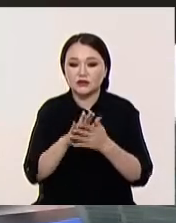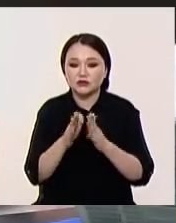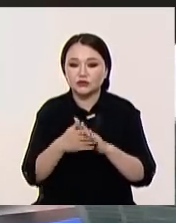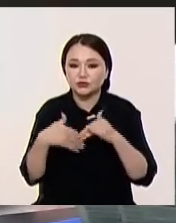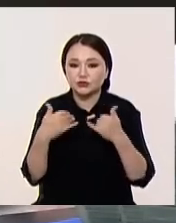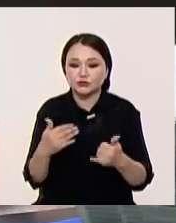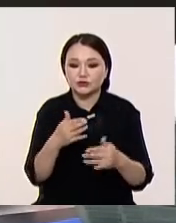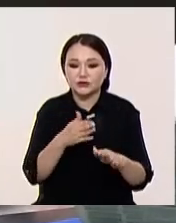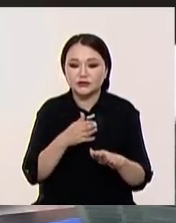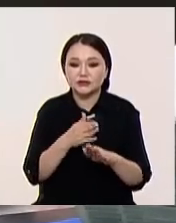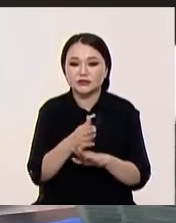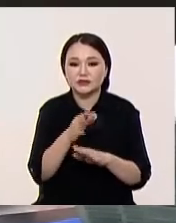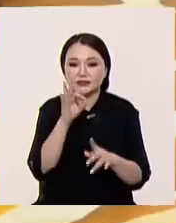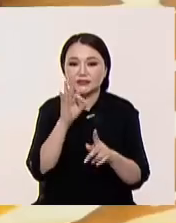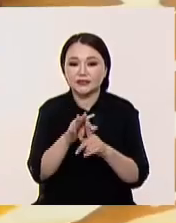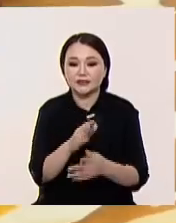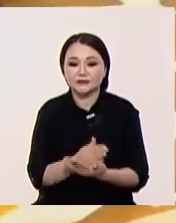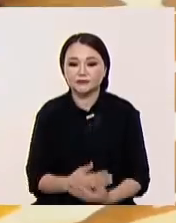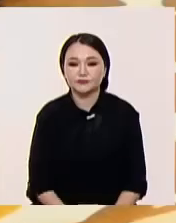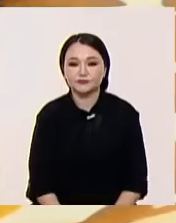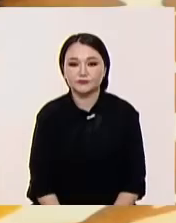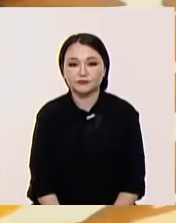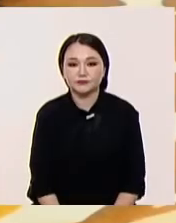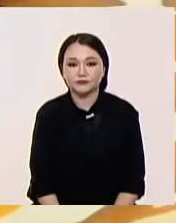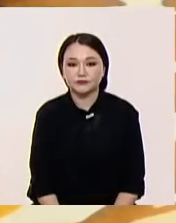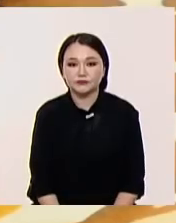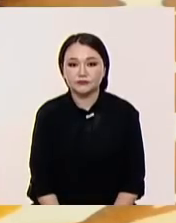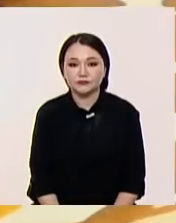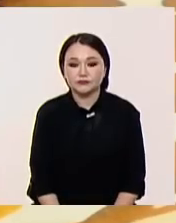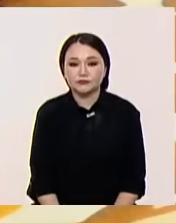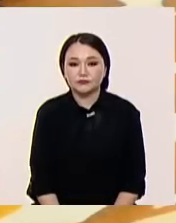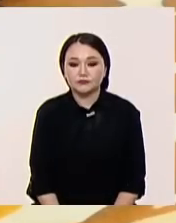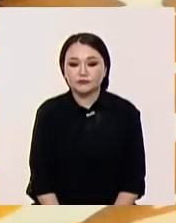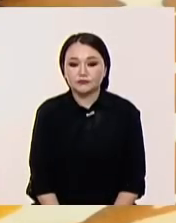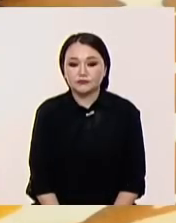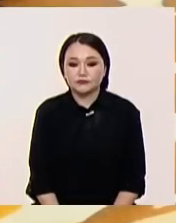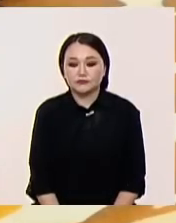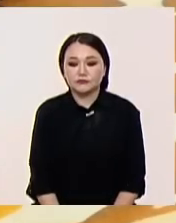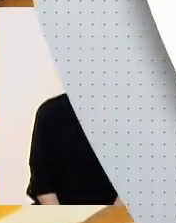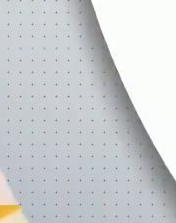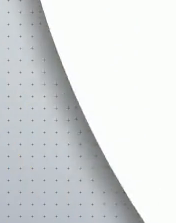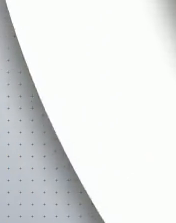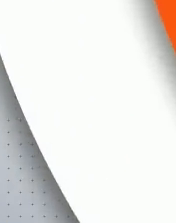қалыптастыруға бағытталған. Азамат Қабетов, Ринат Абілқайыров, Информбюро, Алматы.